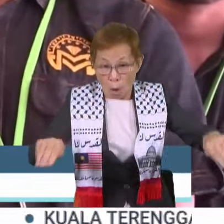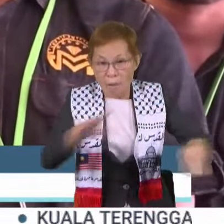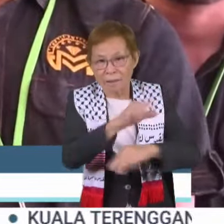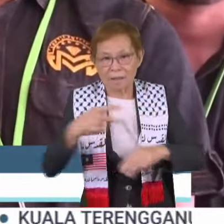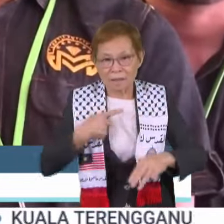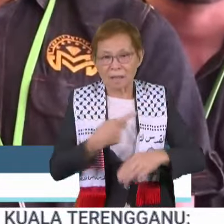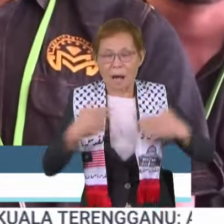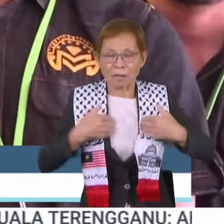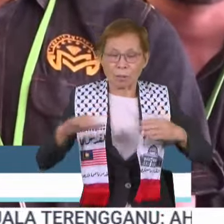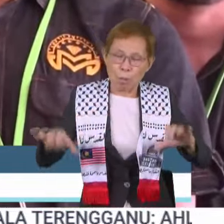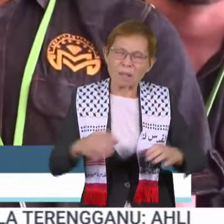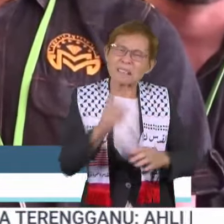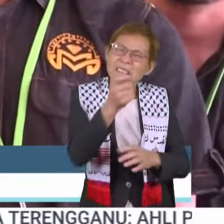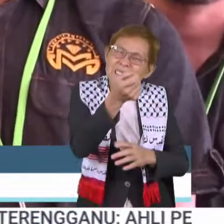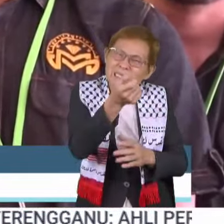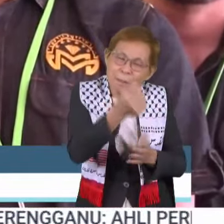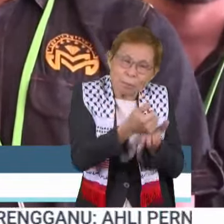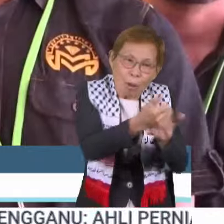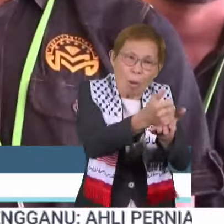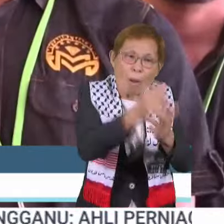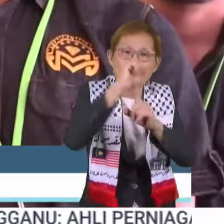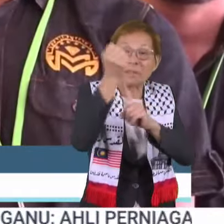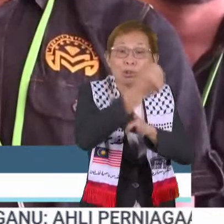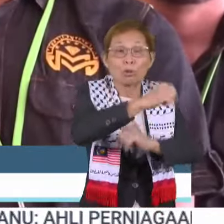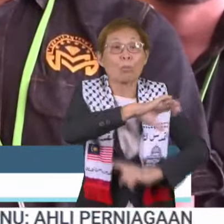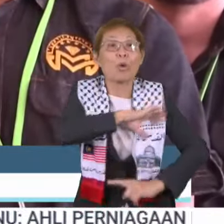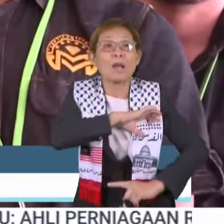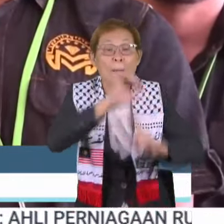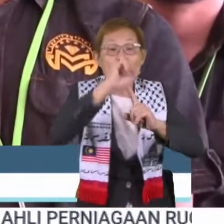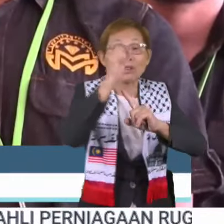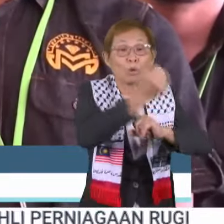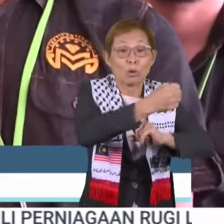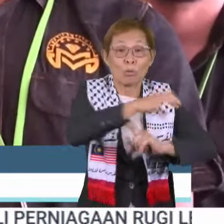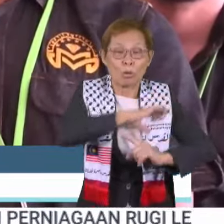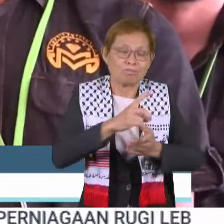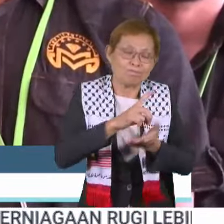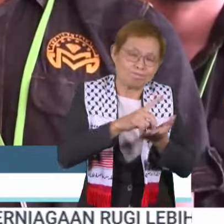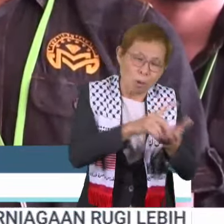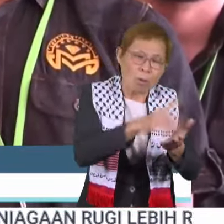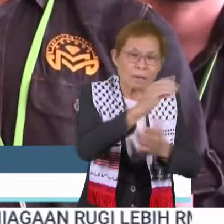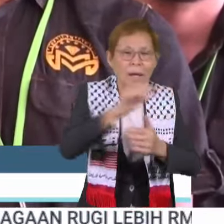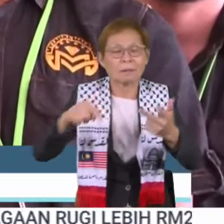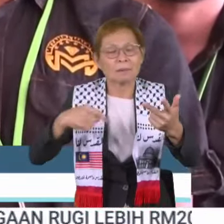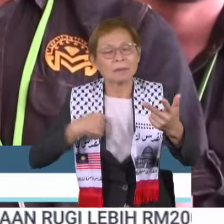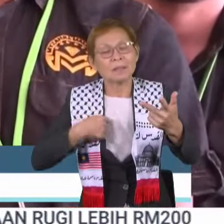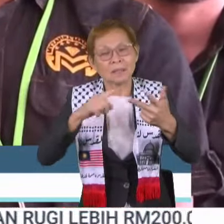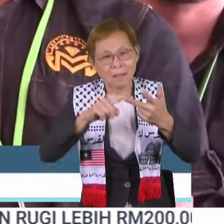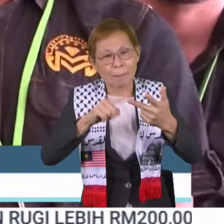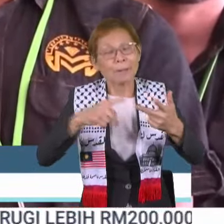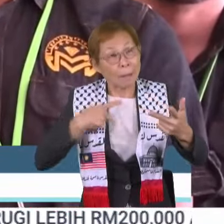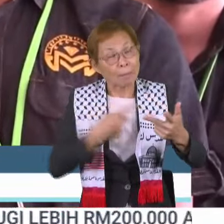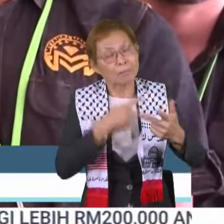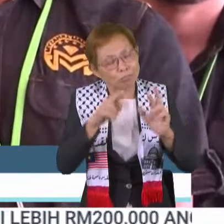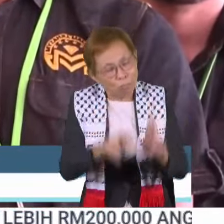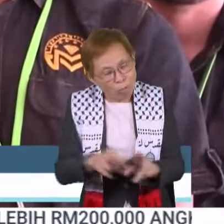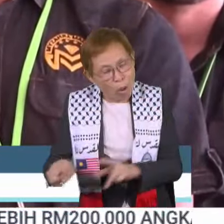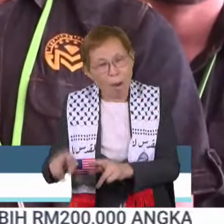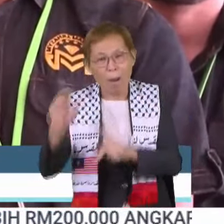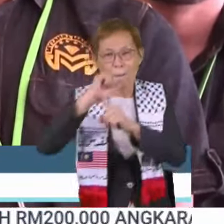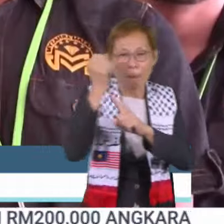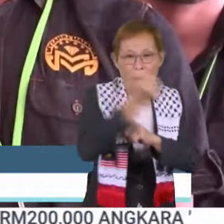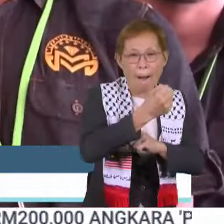kami ada buat sedikit sumbangan kepada persatuan Polis dan seterusnya Kami memang merancang